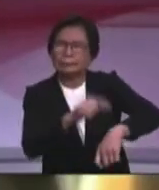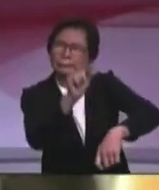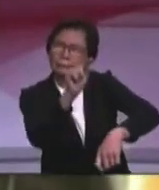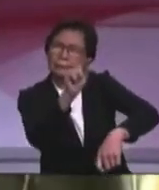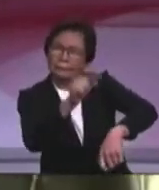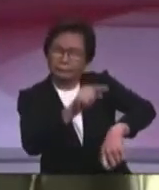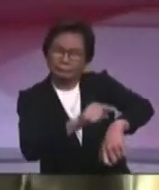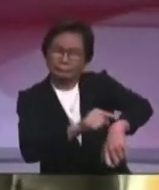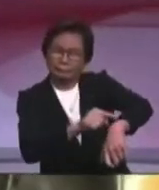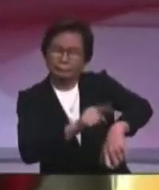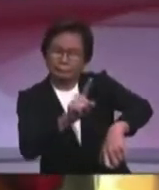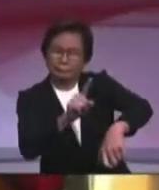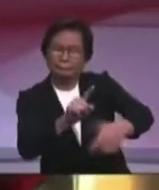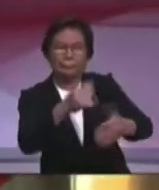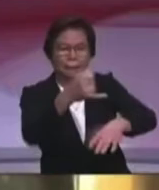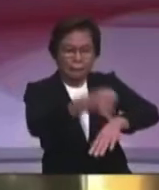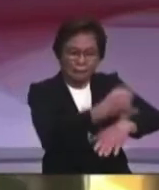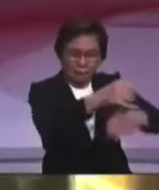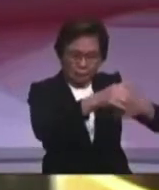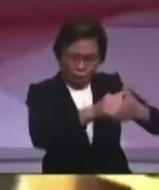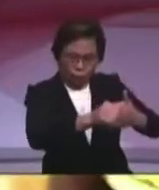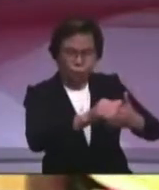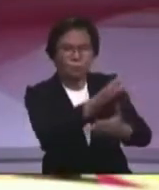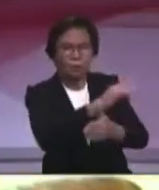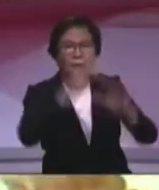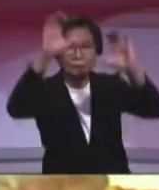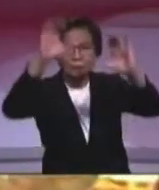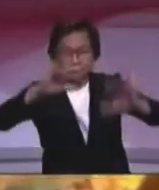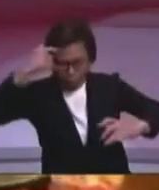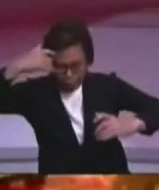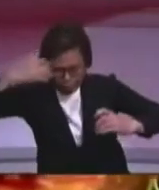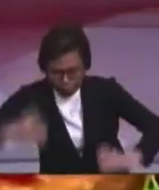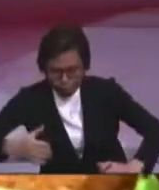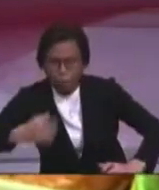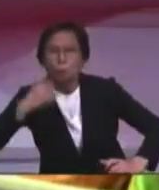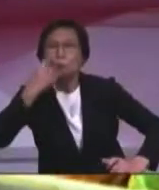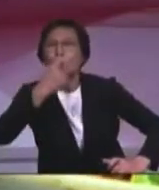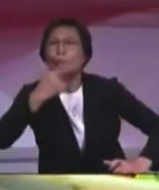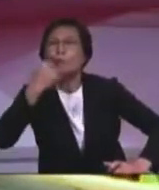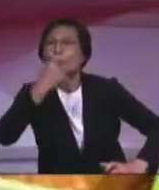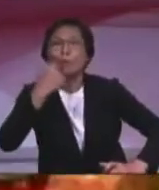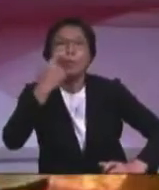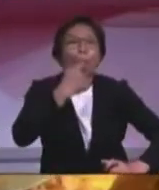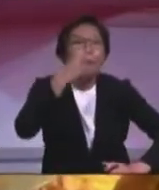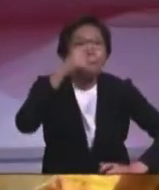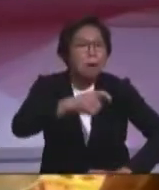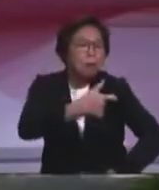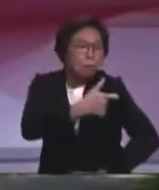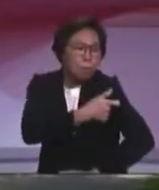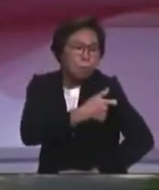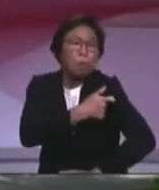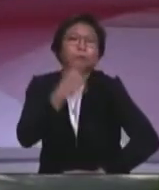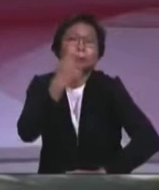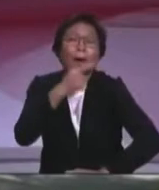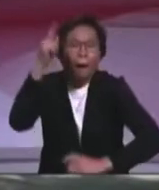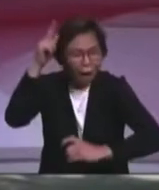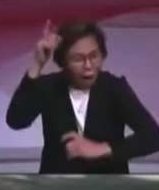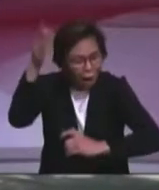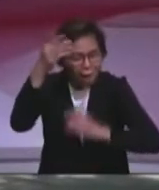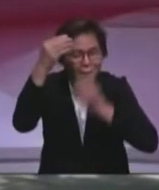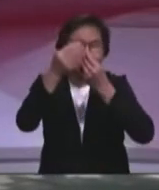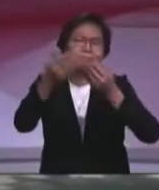lagi garis panduan dan kaedah penentuan bagi individu yang perlu mengambil baik sini akan